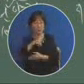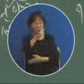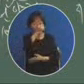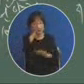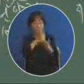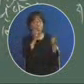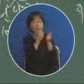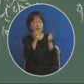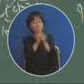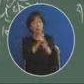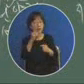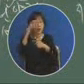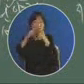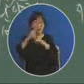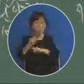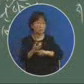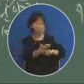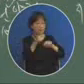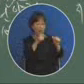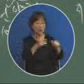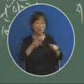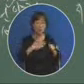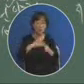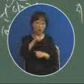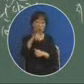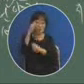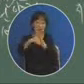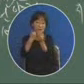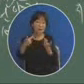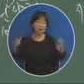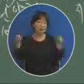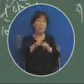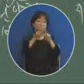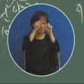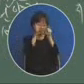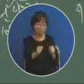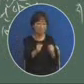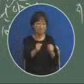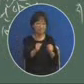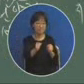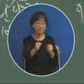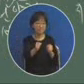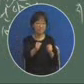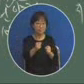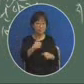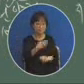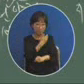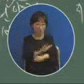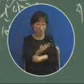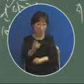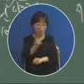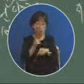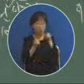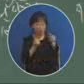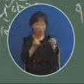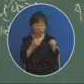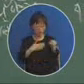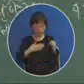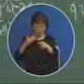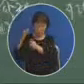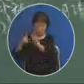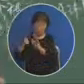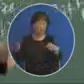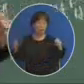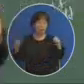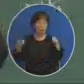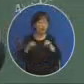tell Pharaoh that I am with you. 그것도 능한 손으로. And I will be with you with my mighty hand. 그게 증거될 것이다. And that will be evidence to you. 진짜